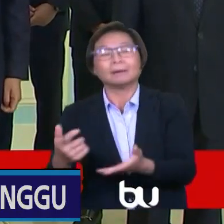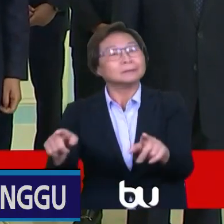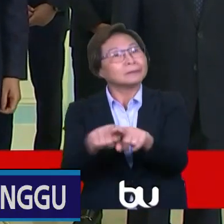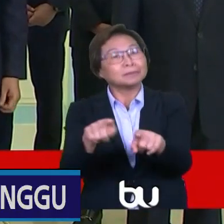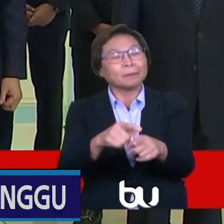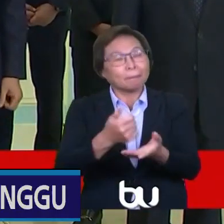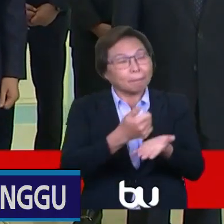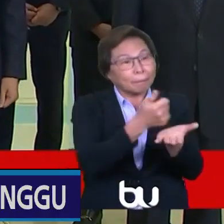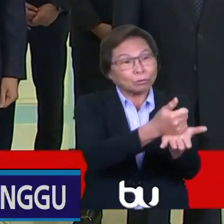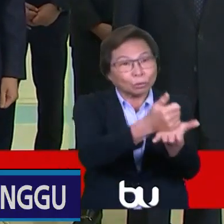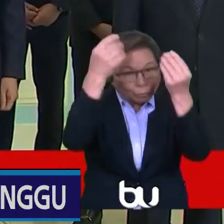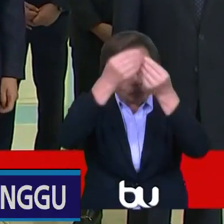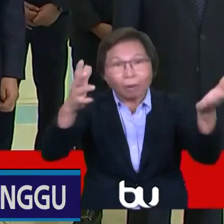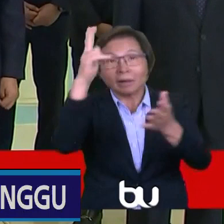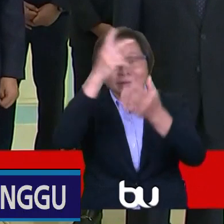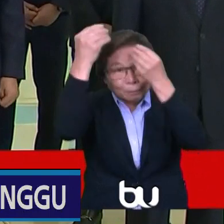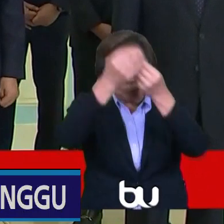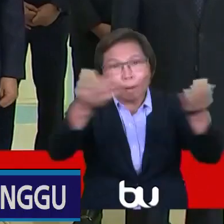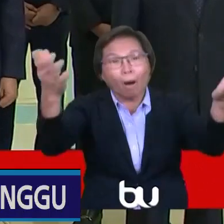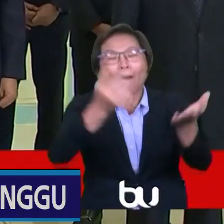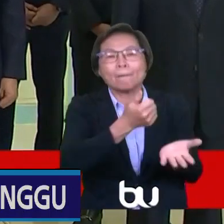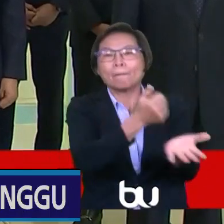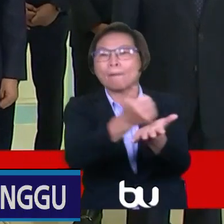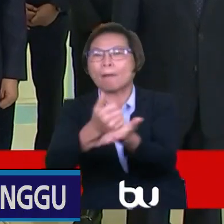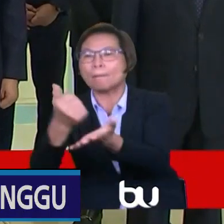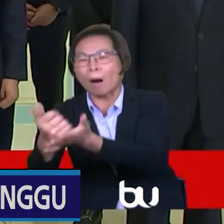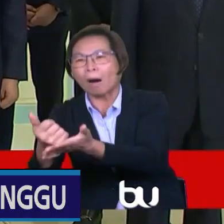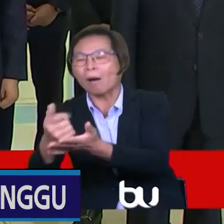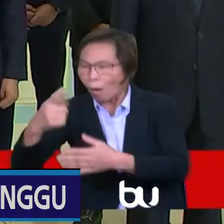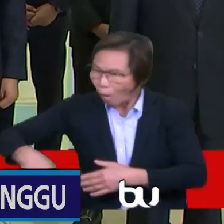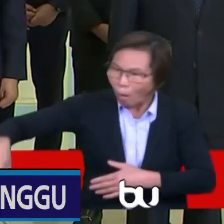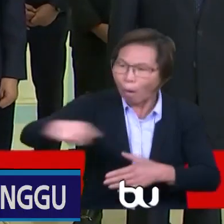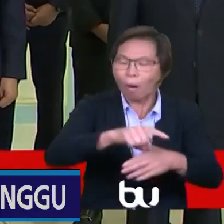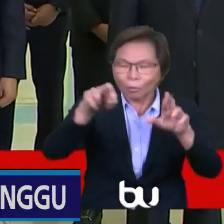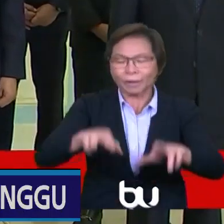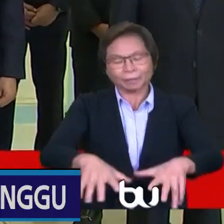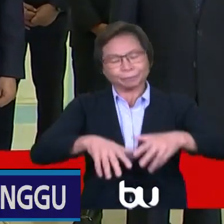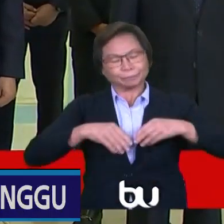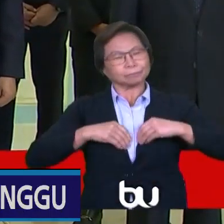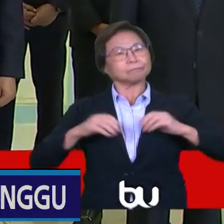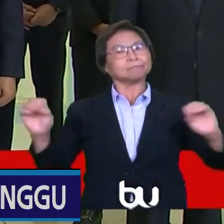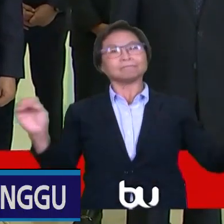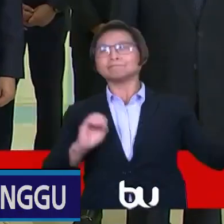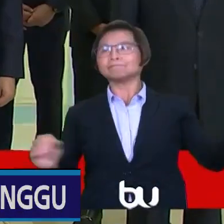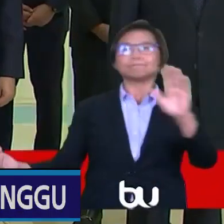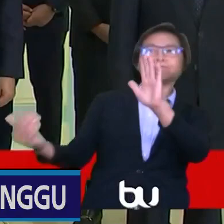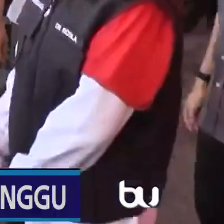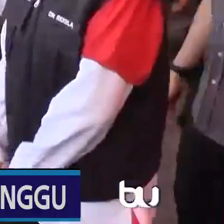yang telah diumumkan oleh kerajaan akan dapat diterima oleh rakyat tanpa sebarang